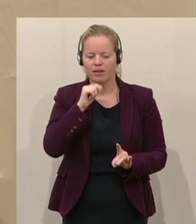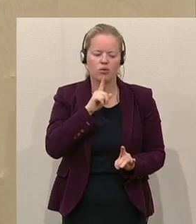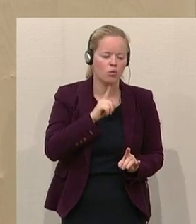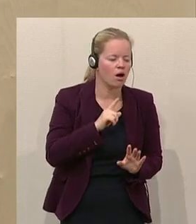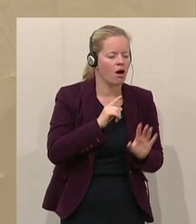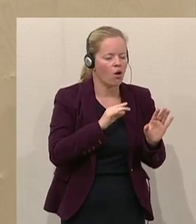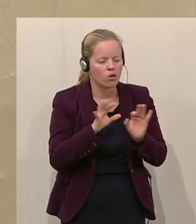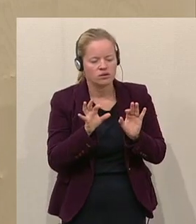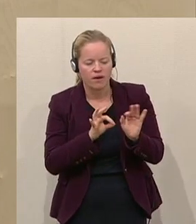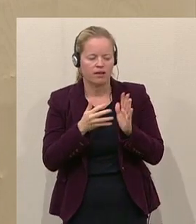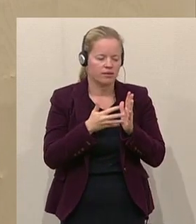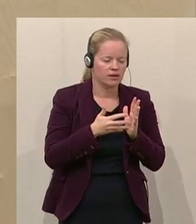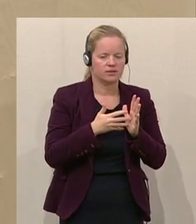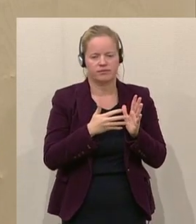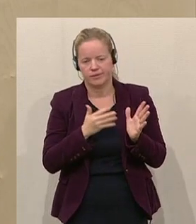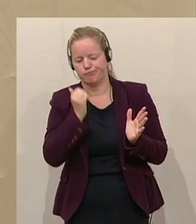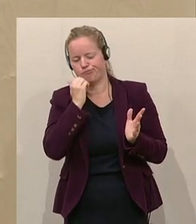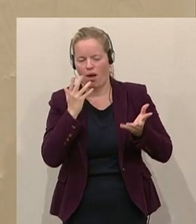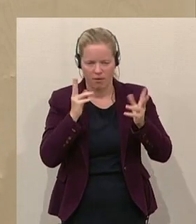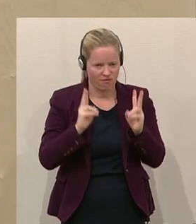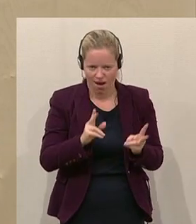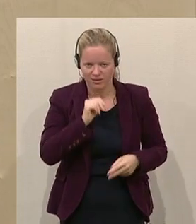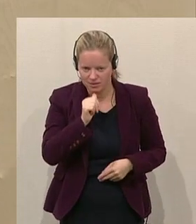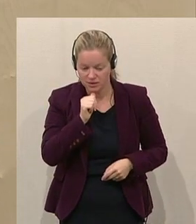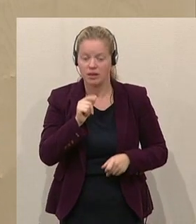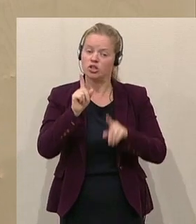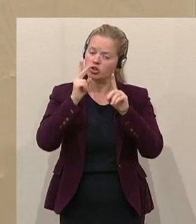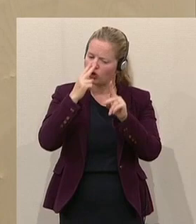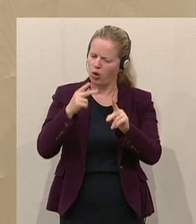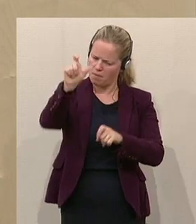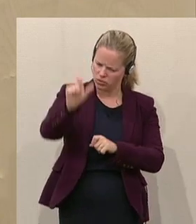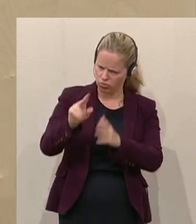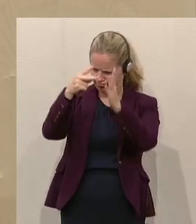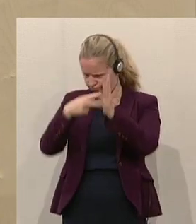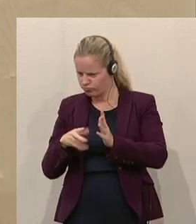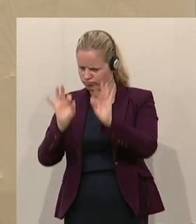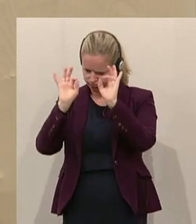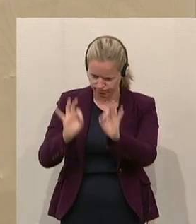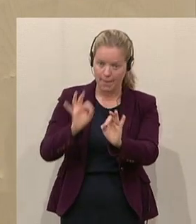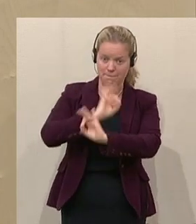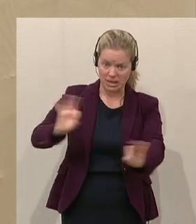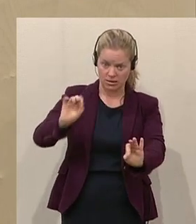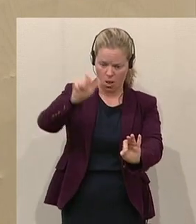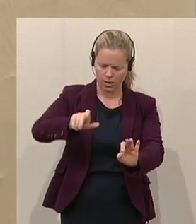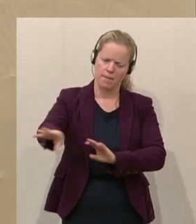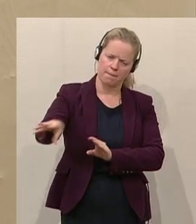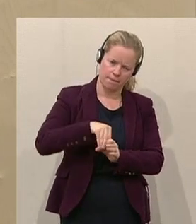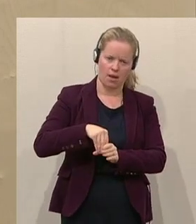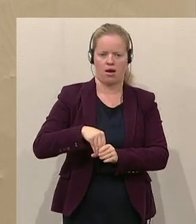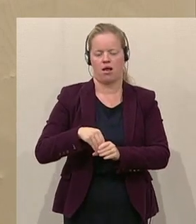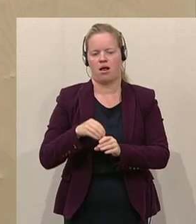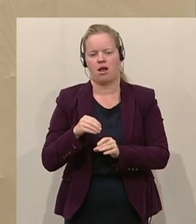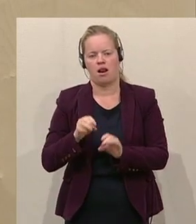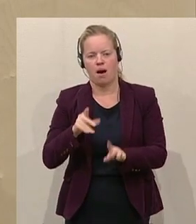Das wird nur dann funktionieren, wenn man tatsächlich schaut, dass da nur die Besten in dieses System kommen, dann gleichzeitig dabei natürlich auch den Quereinstieg in den